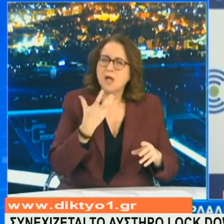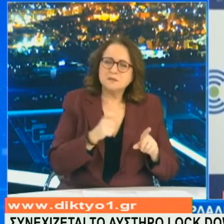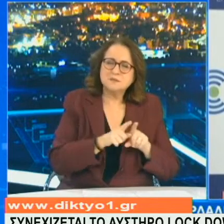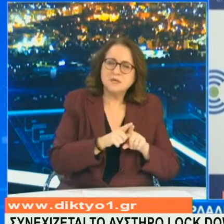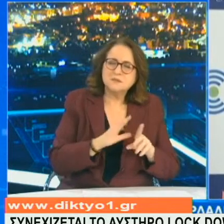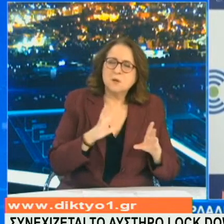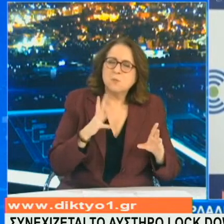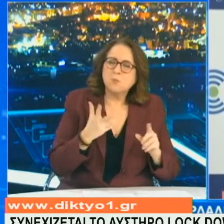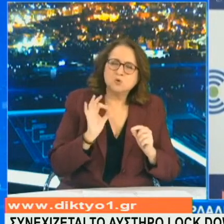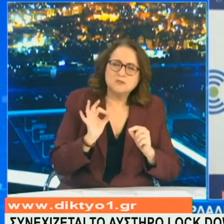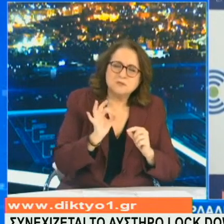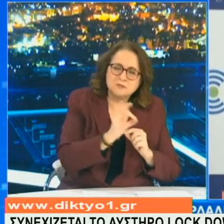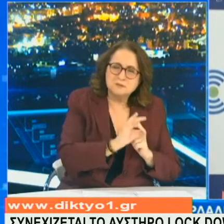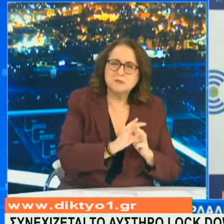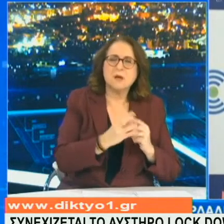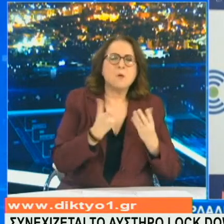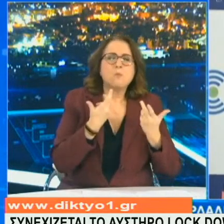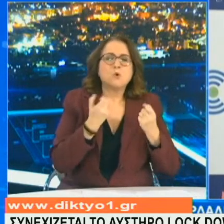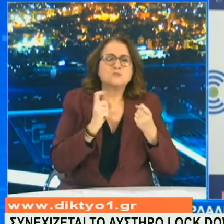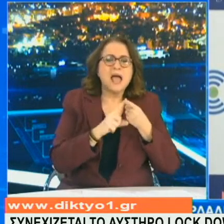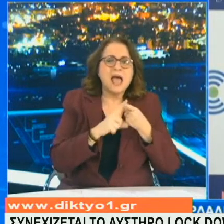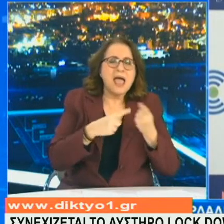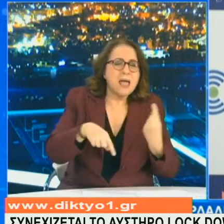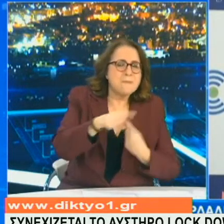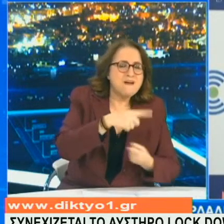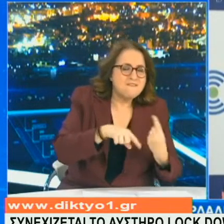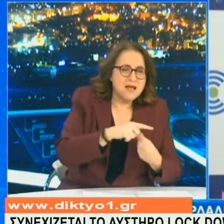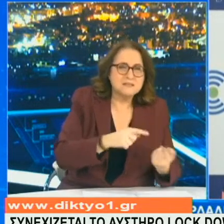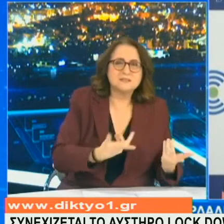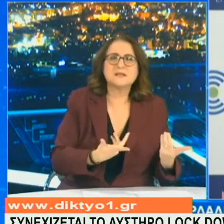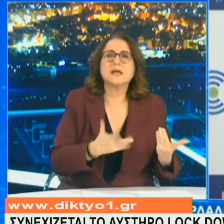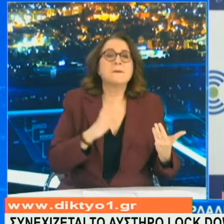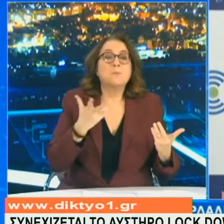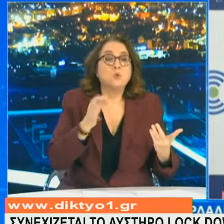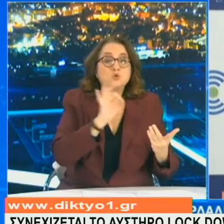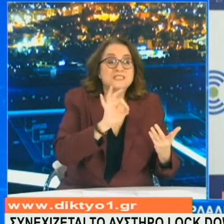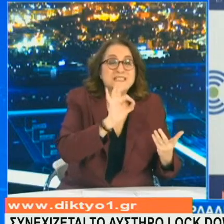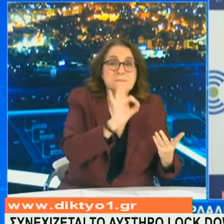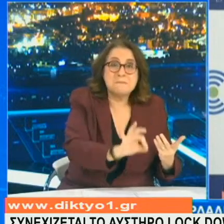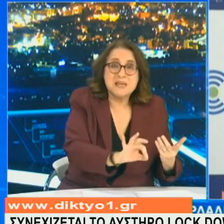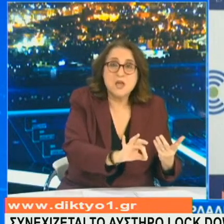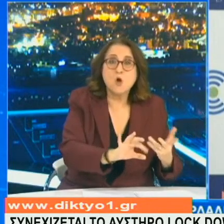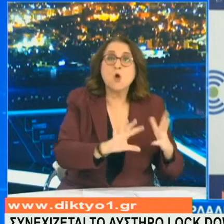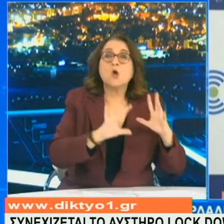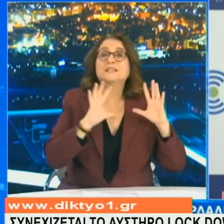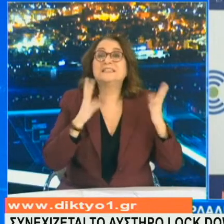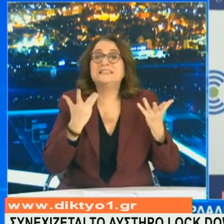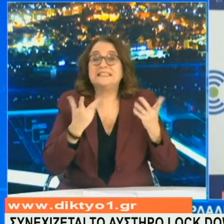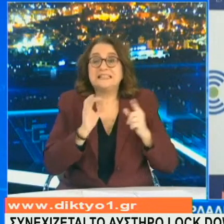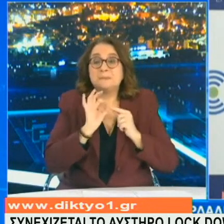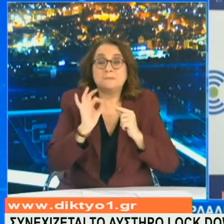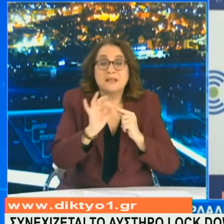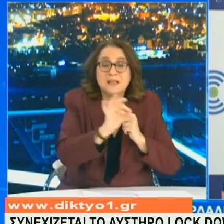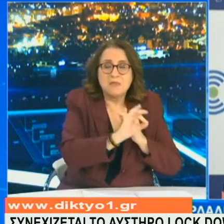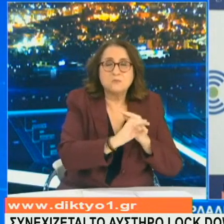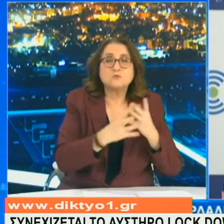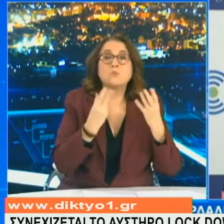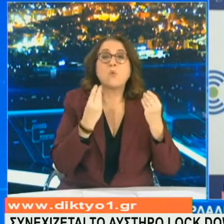πόσες high risk επαφές δείχνει η χνηλάτισή τους, αλλά και αν υπήρχε μετακίνηση των κρουσμάτων και των επαφών τους από Δήμο σε